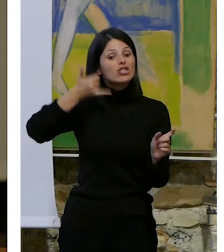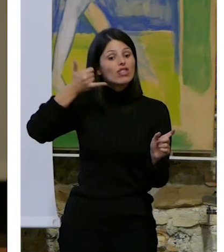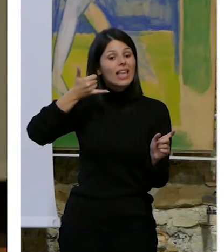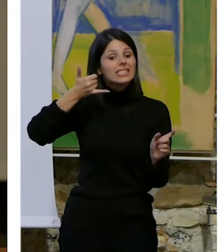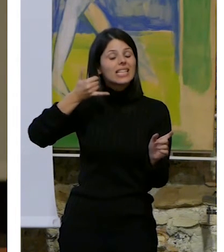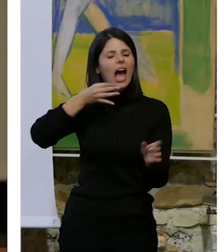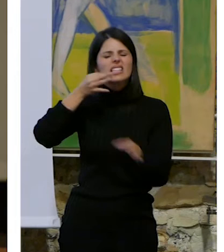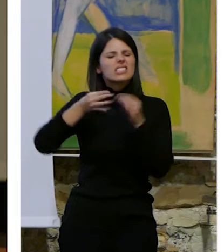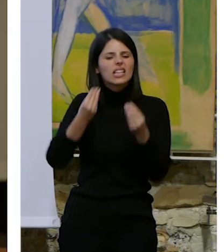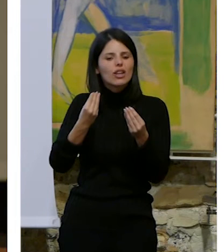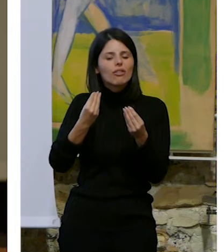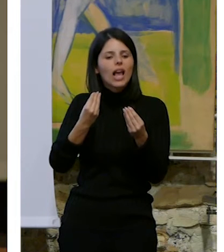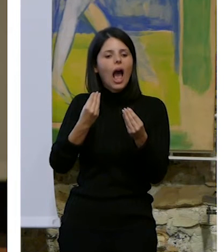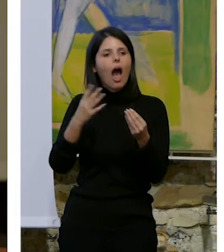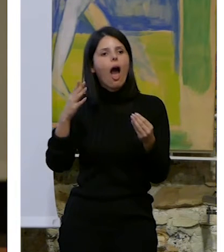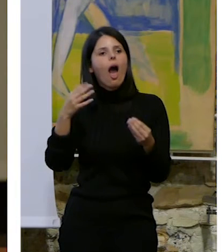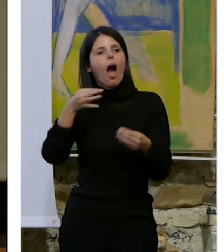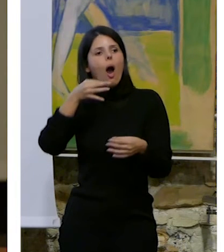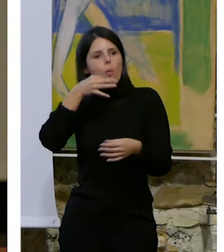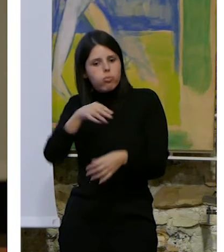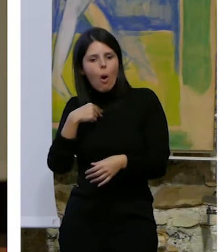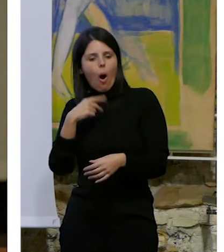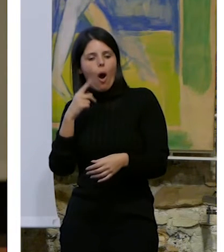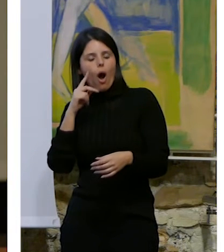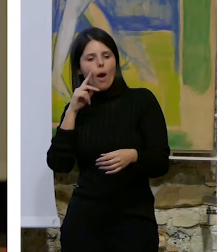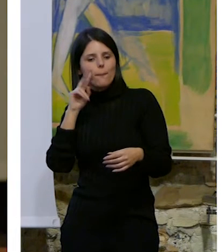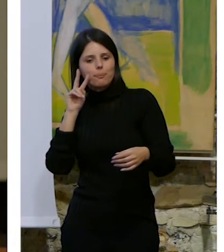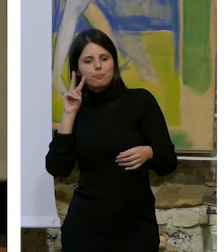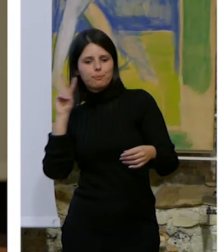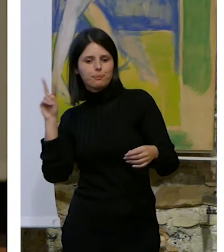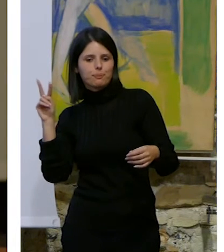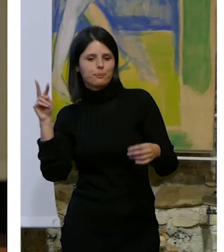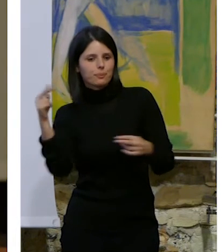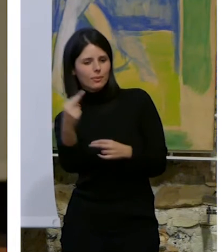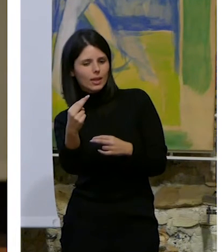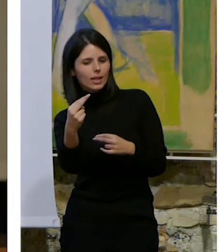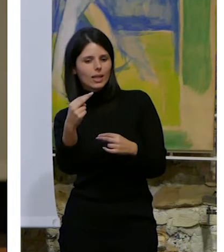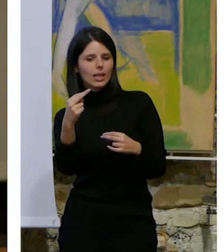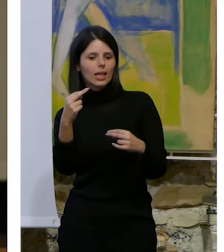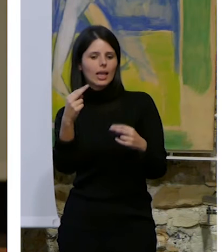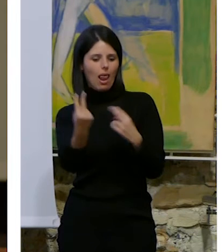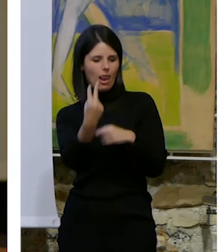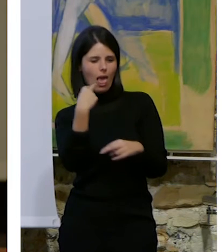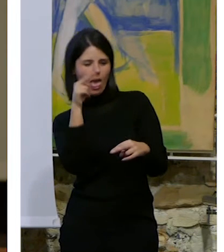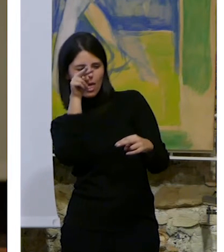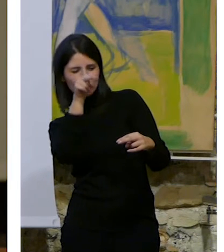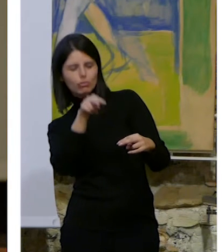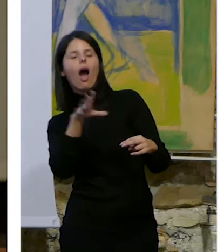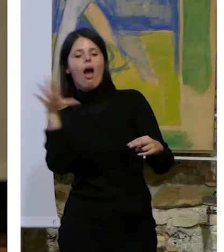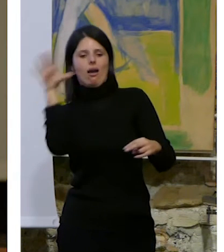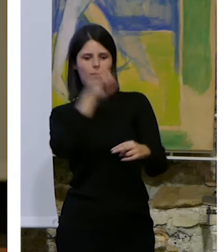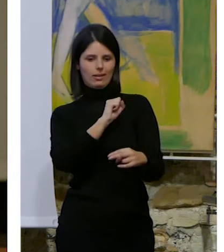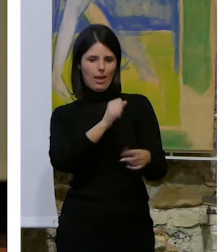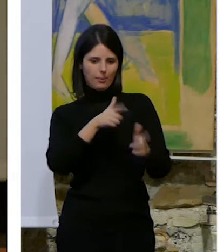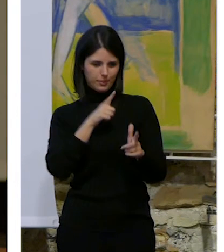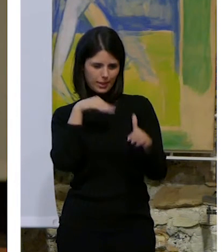leggere, dell'interleggere. È quella cosa che facevano i commentatori dei testi nell'ambito dei dibattiti